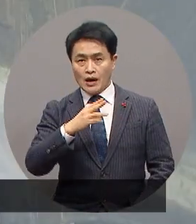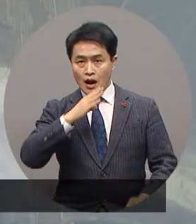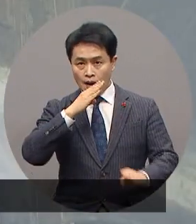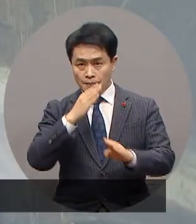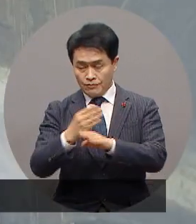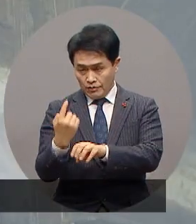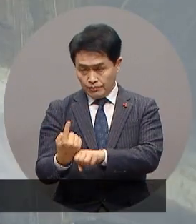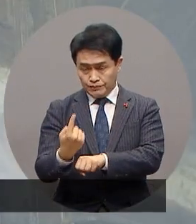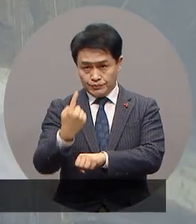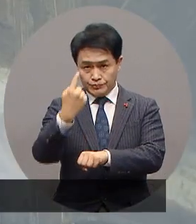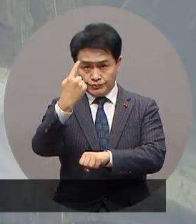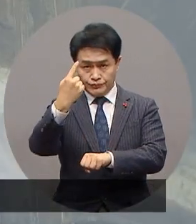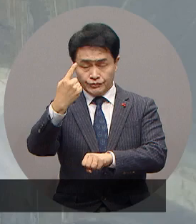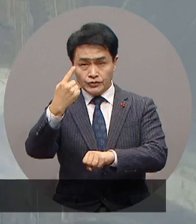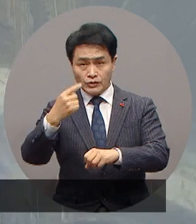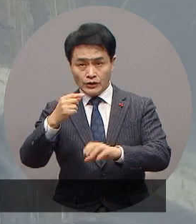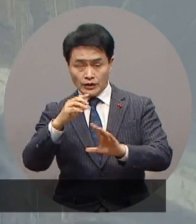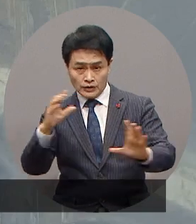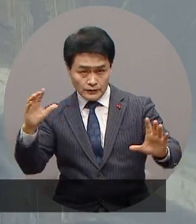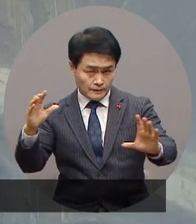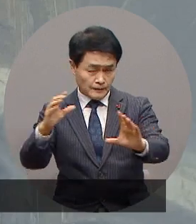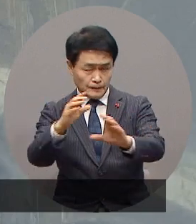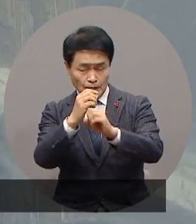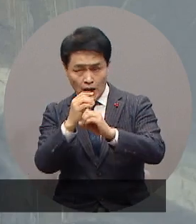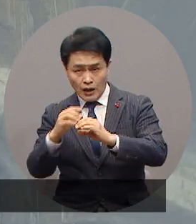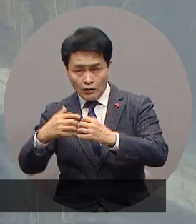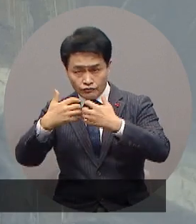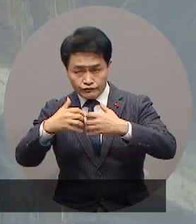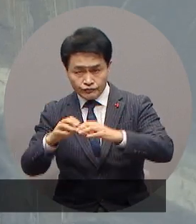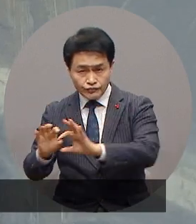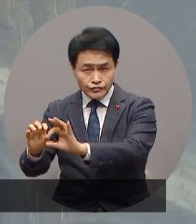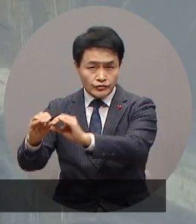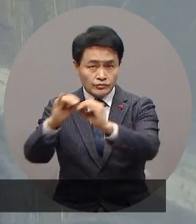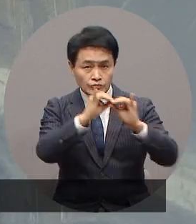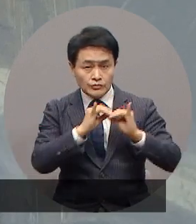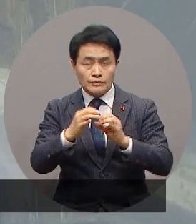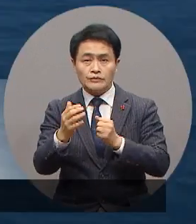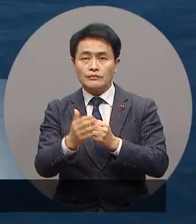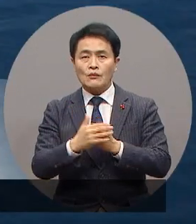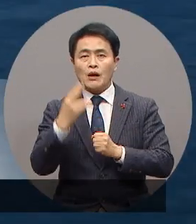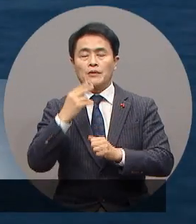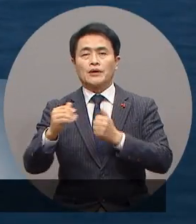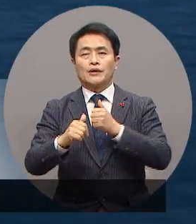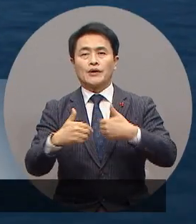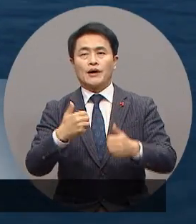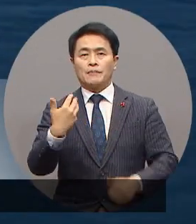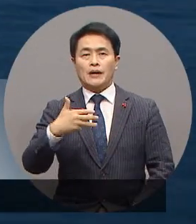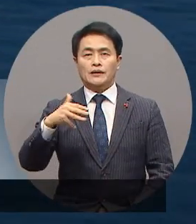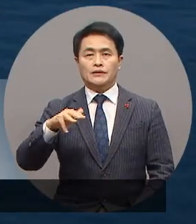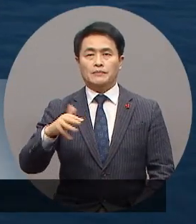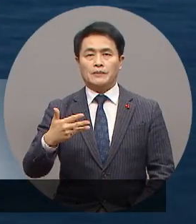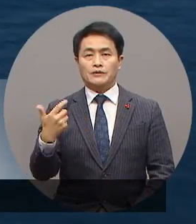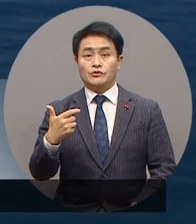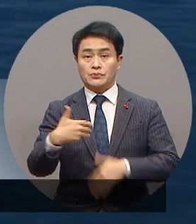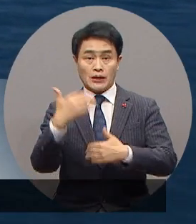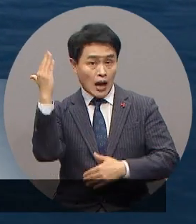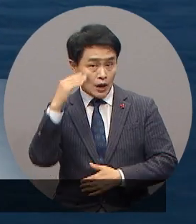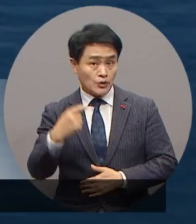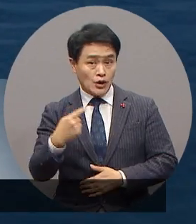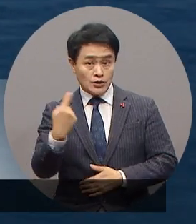북한 미사일 경보 공유 체계를 가동할 거라고 밝혔습니다. 이런 가운데 미국 의회는 8,860억 달러, 우리